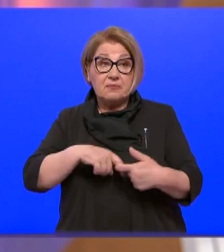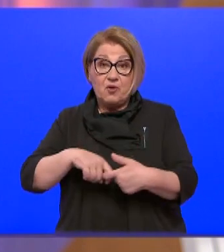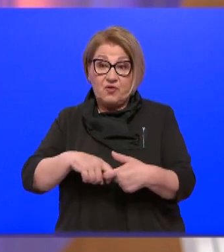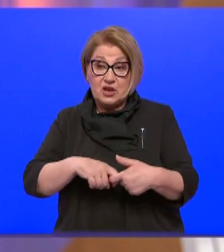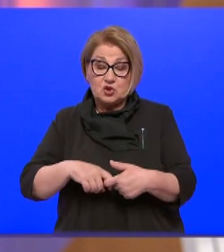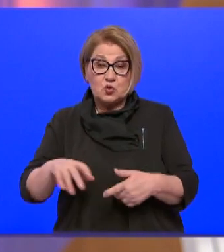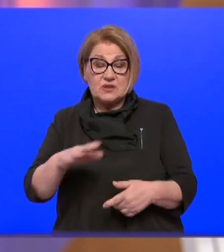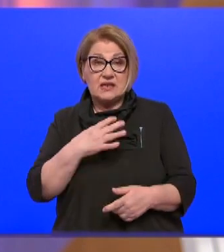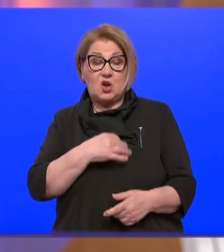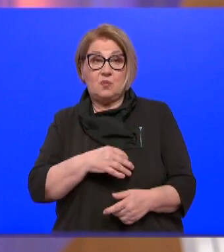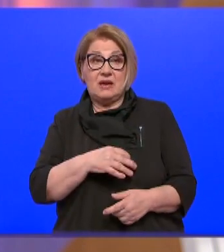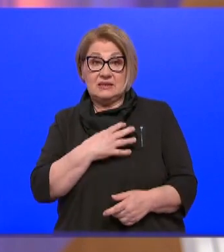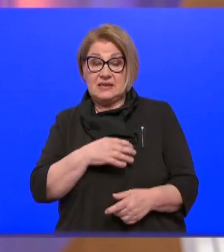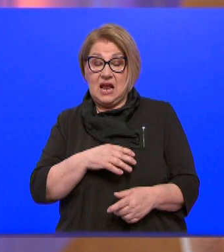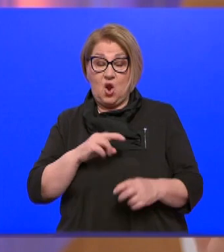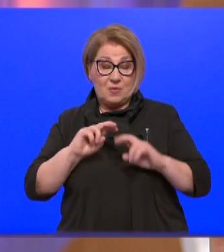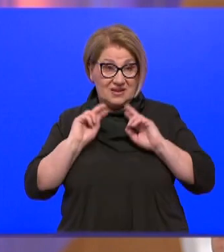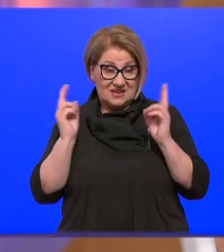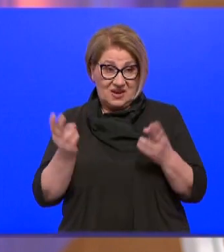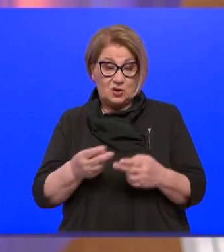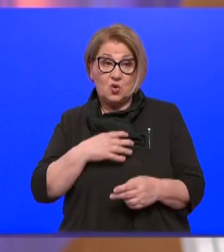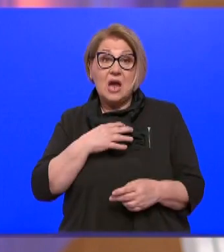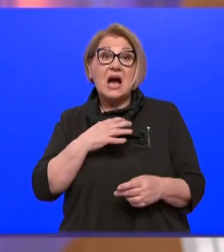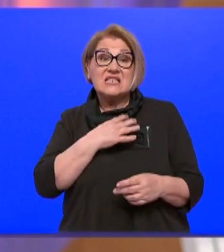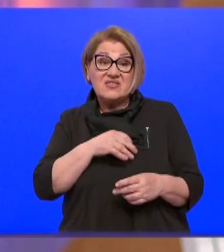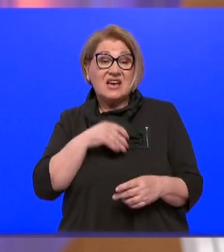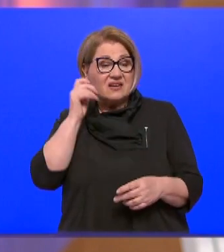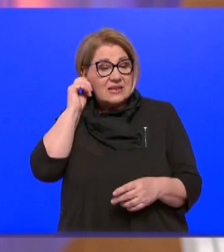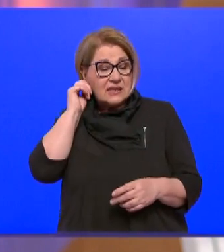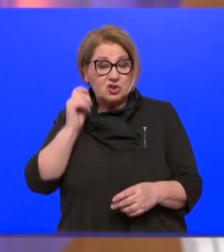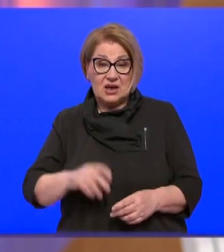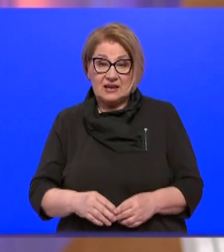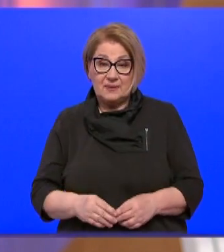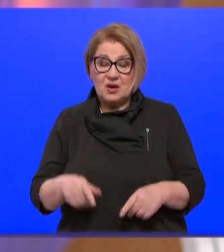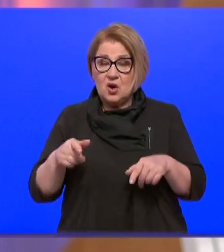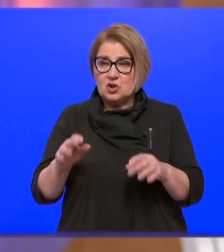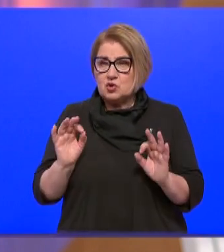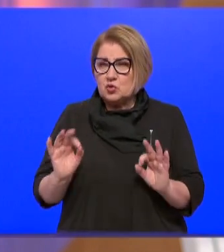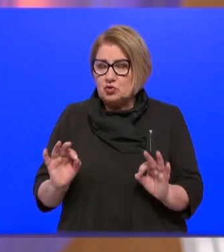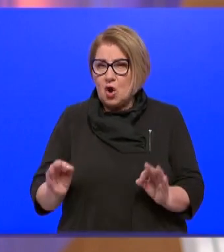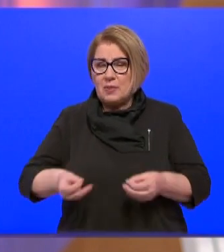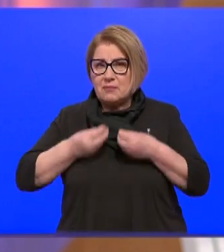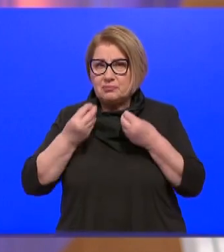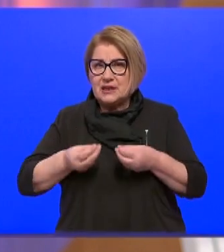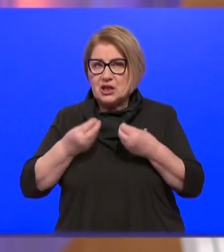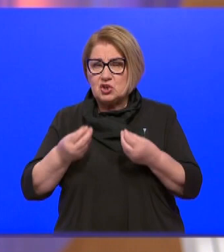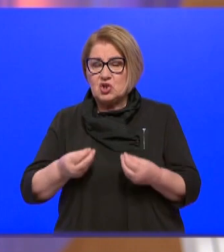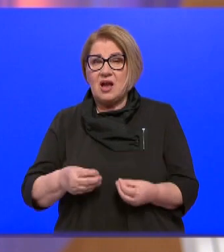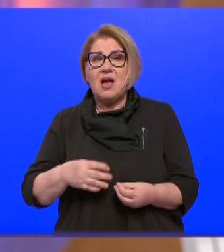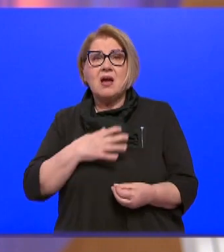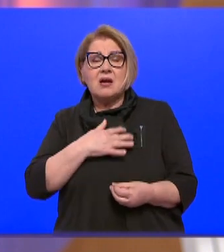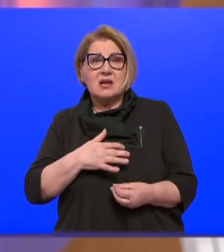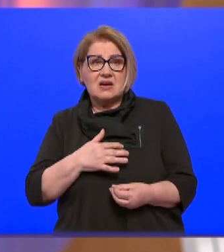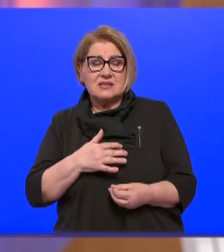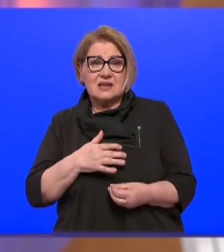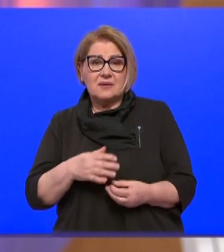u kojima žive, nego cijeloj Hrvatskoj. One su priča, dobra priča Hrvatske, naše prave